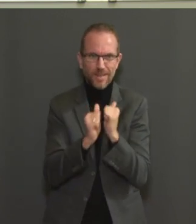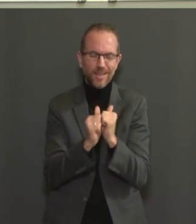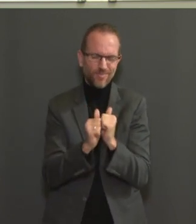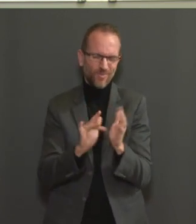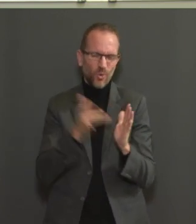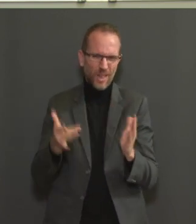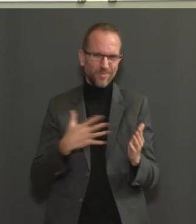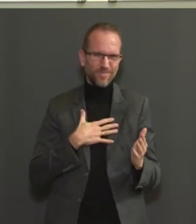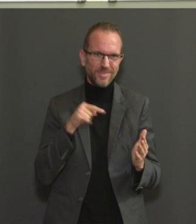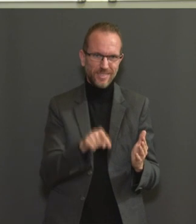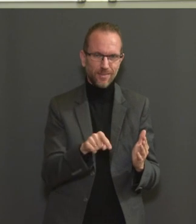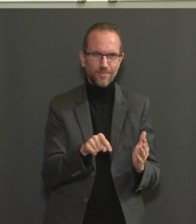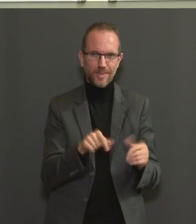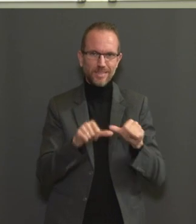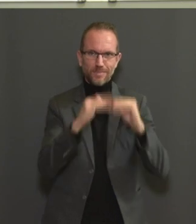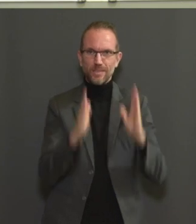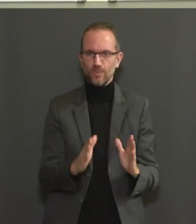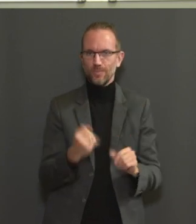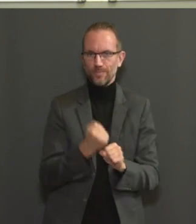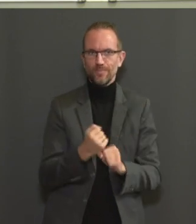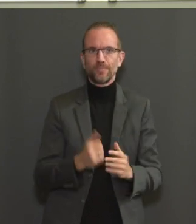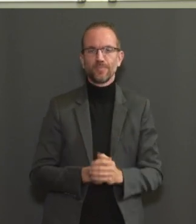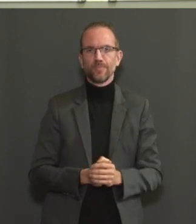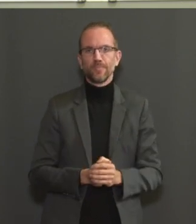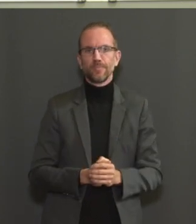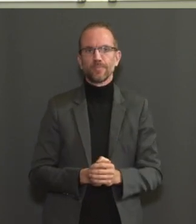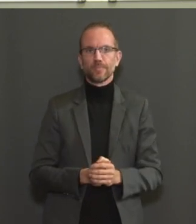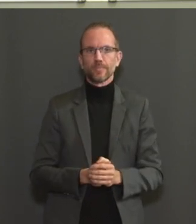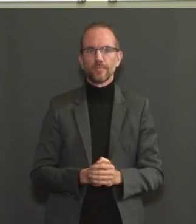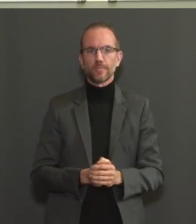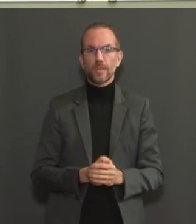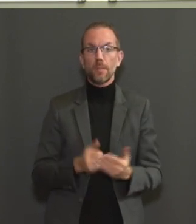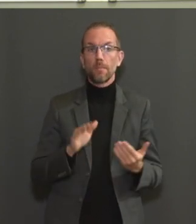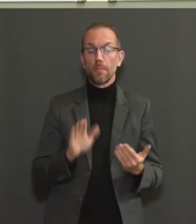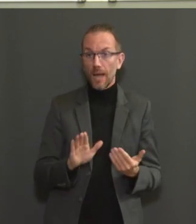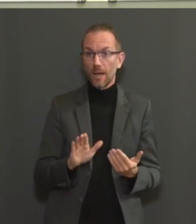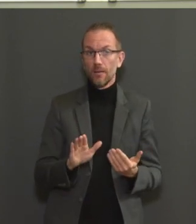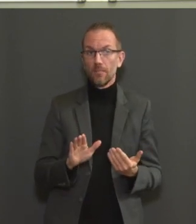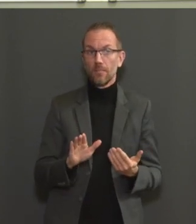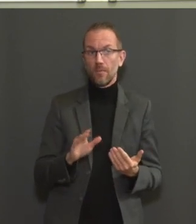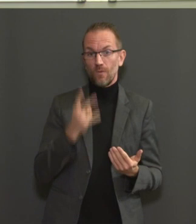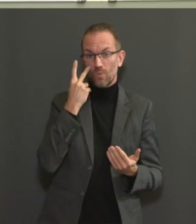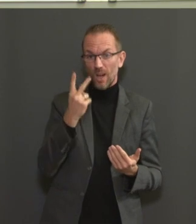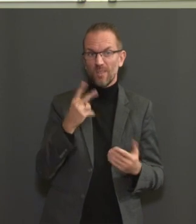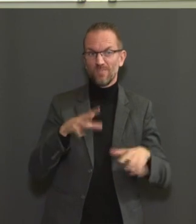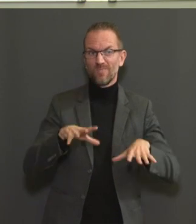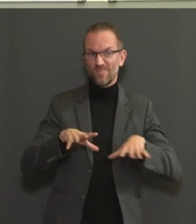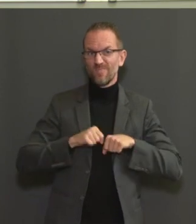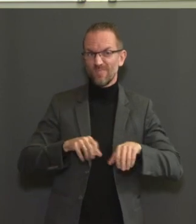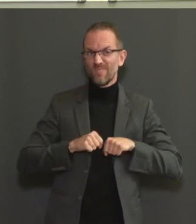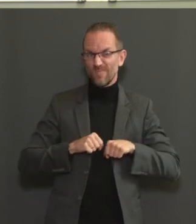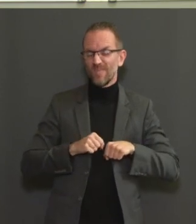Ceci étant, comme vous le voyez sur la diapositive, la majorité des infections sont toujours présentes dans les classes d'âge actives entre 20